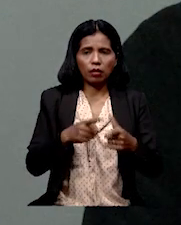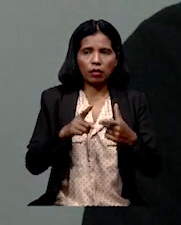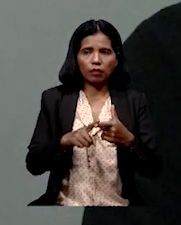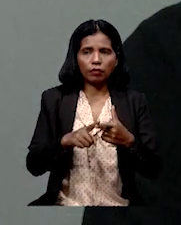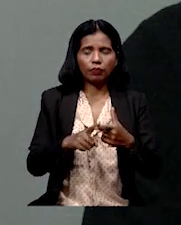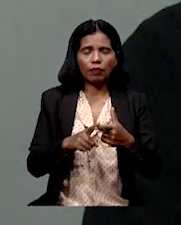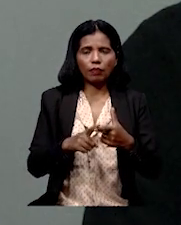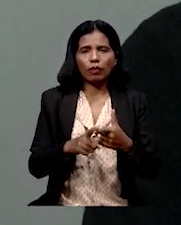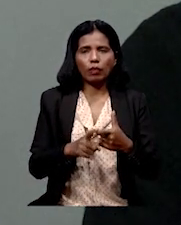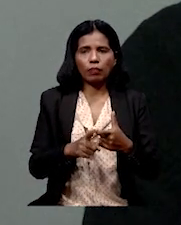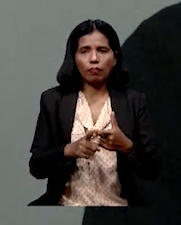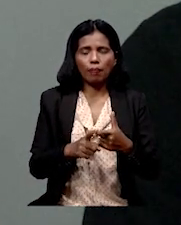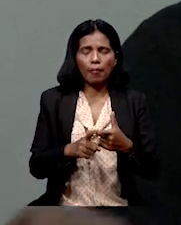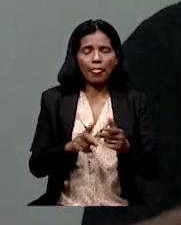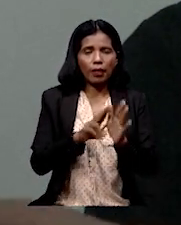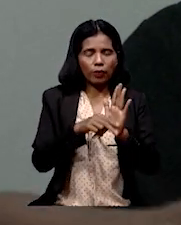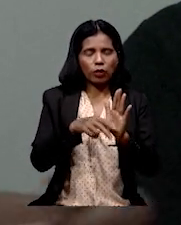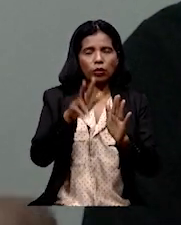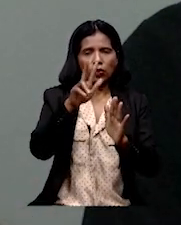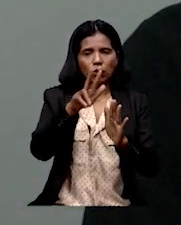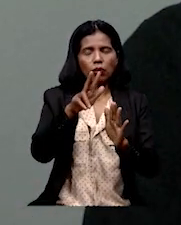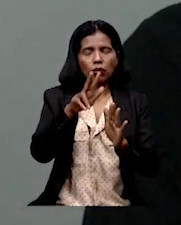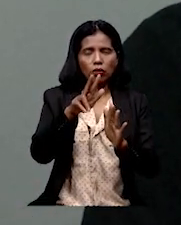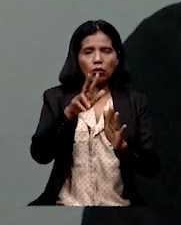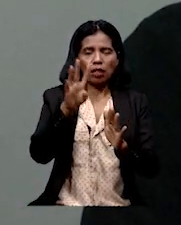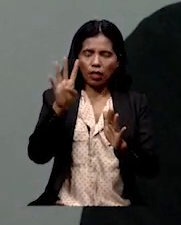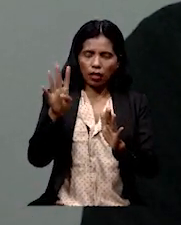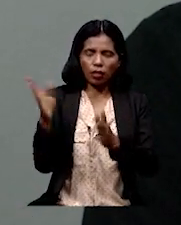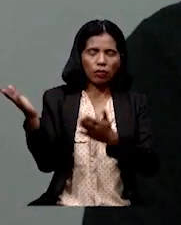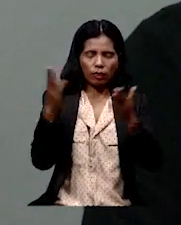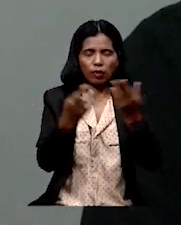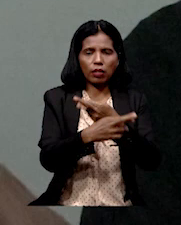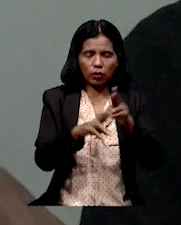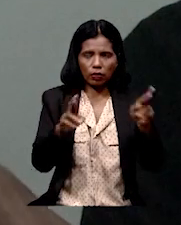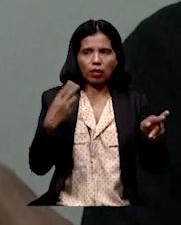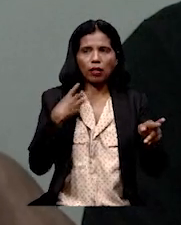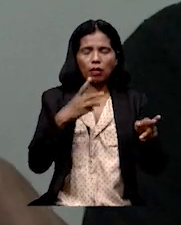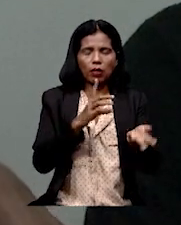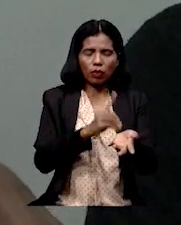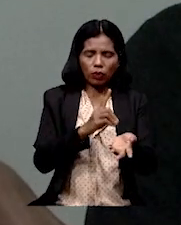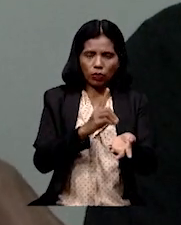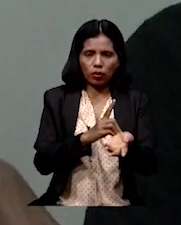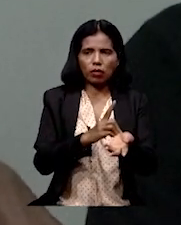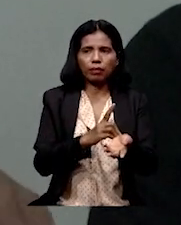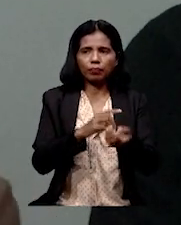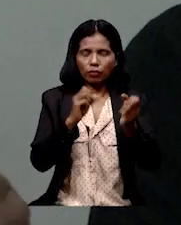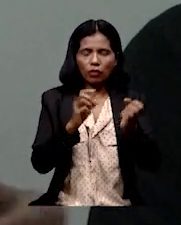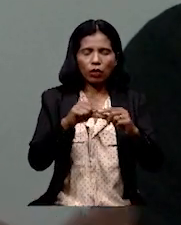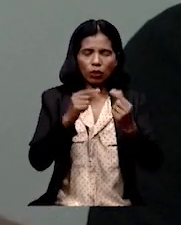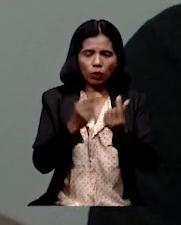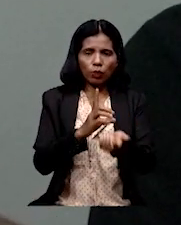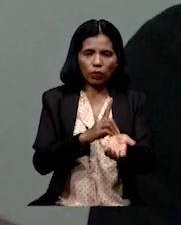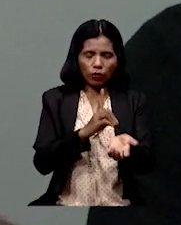e poi ora sto lo hati, se loro fa il risultato ne mai per medico sera, equipa medico sera ne